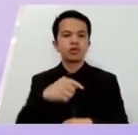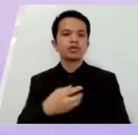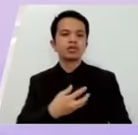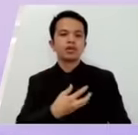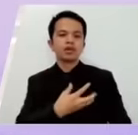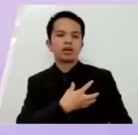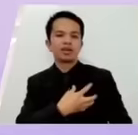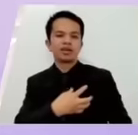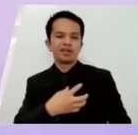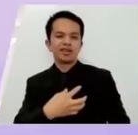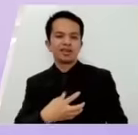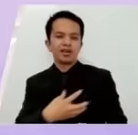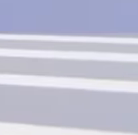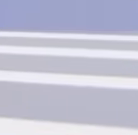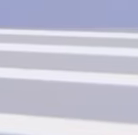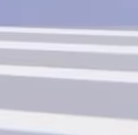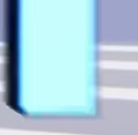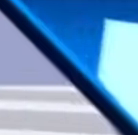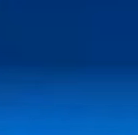Saksi, si Jamie Santos.